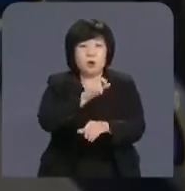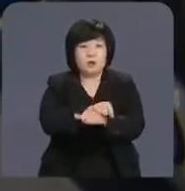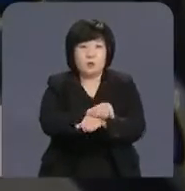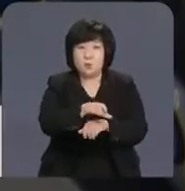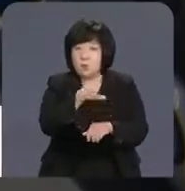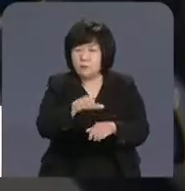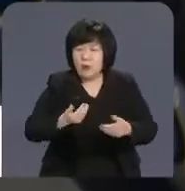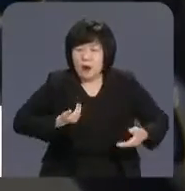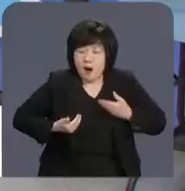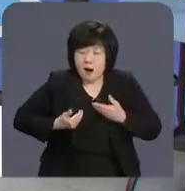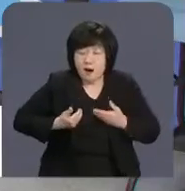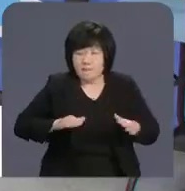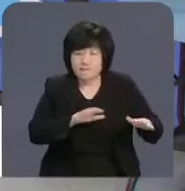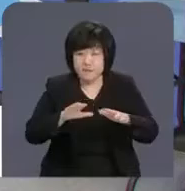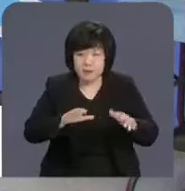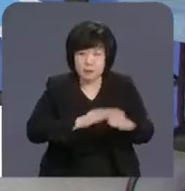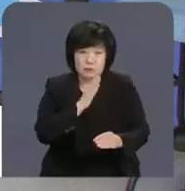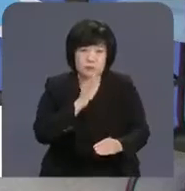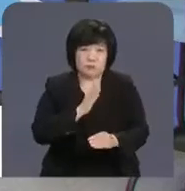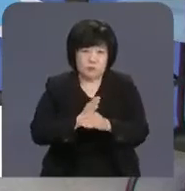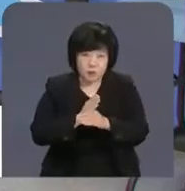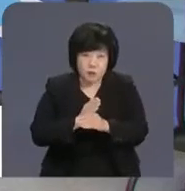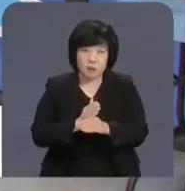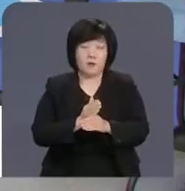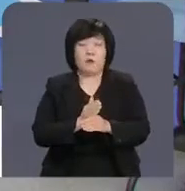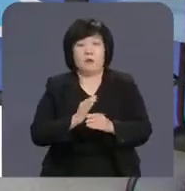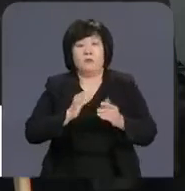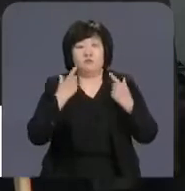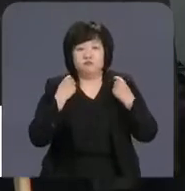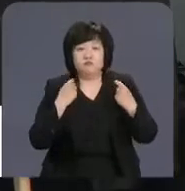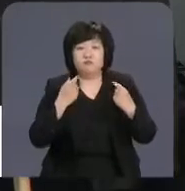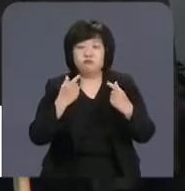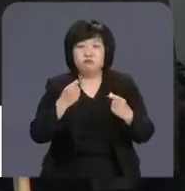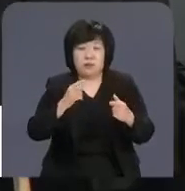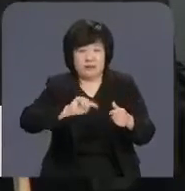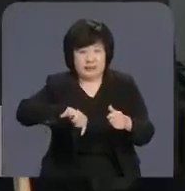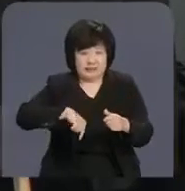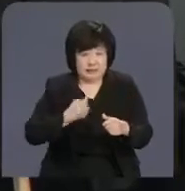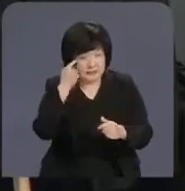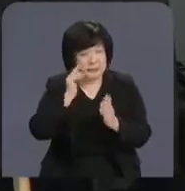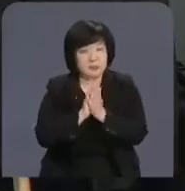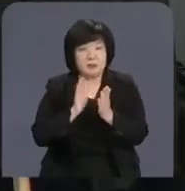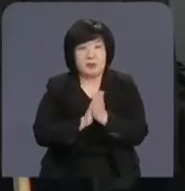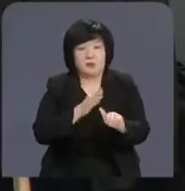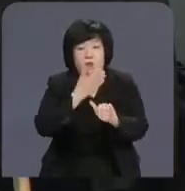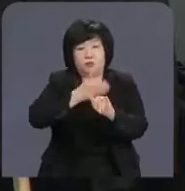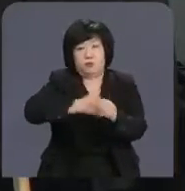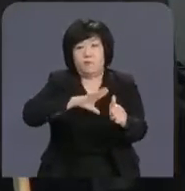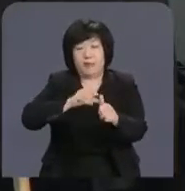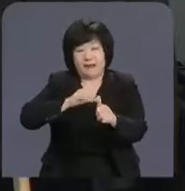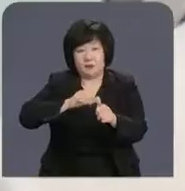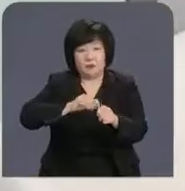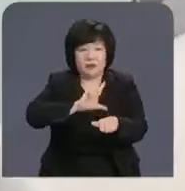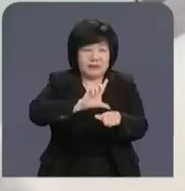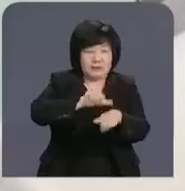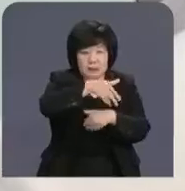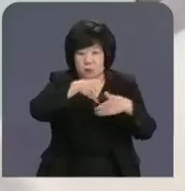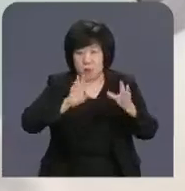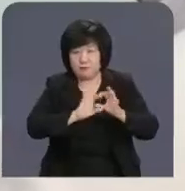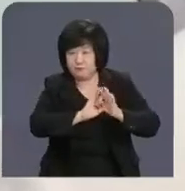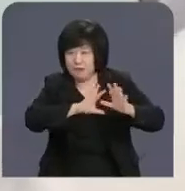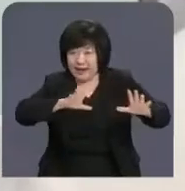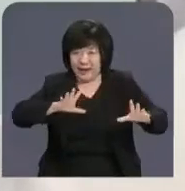일정 속에서도 변함없이 이어가고 있는 건 자체 유튜브 방송입니다. 시공의 제약 없이 유권자를